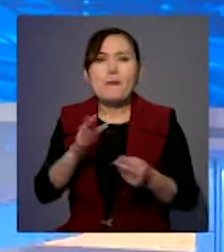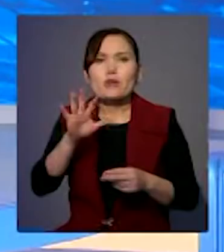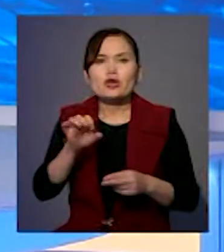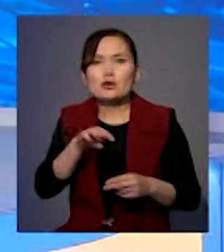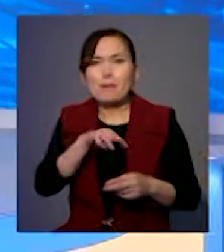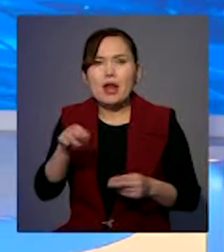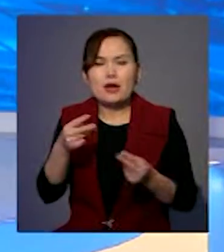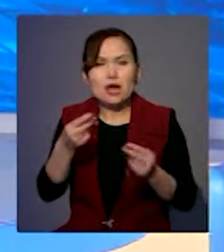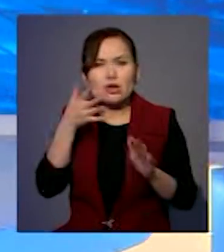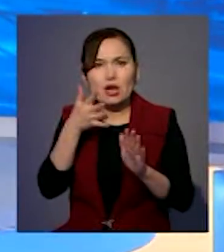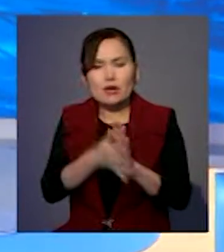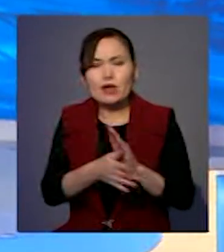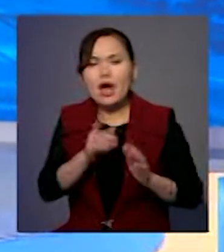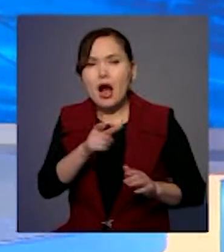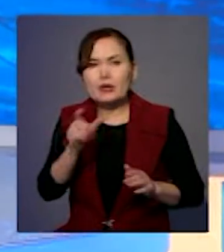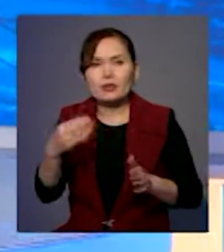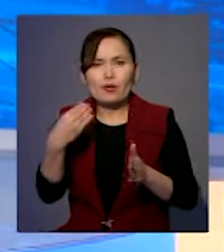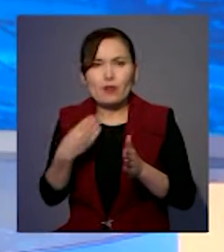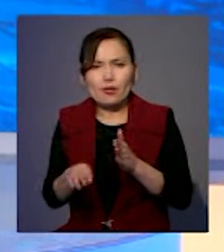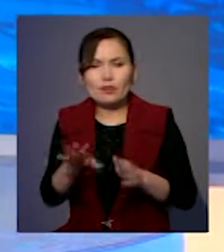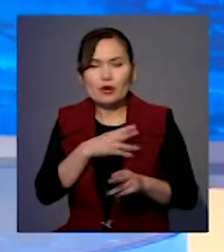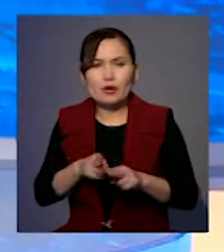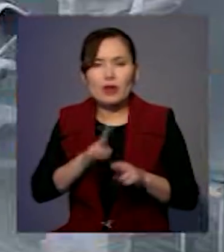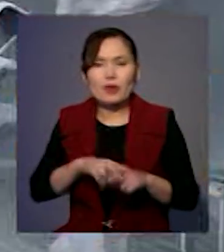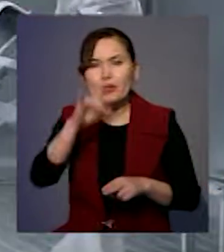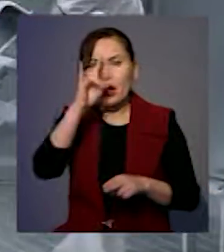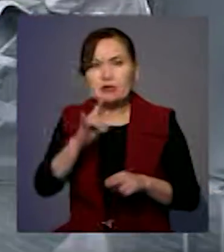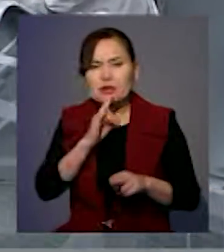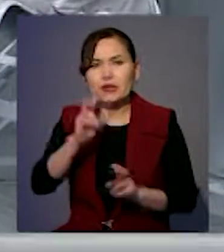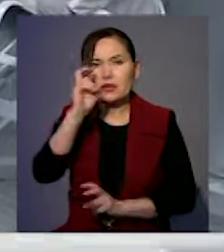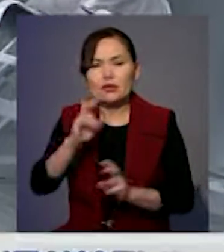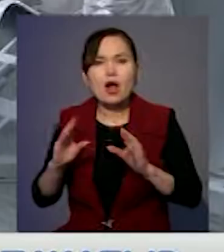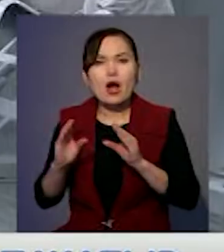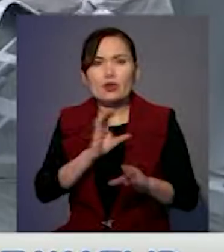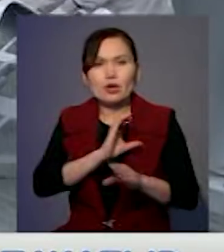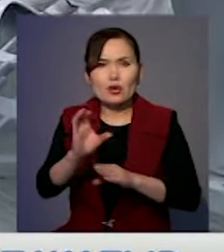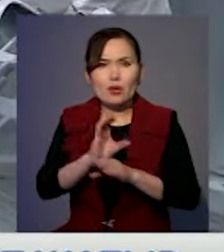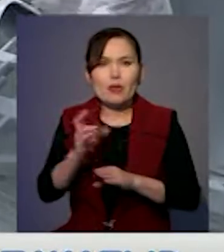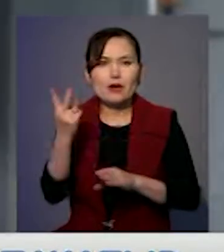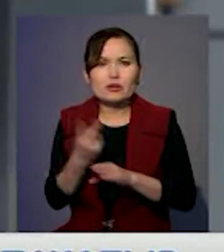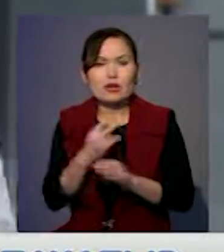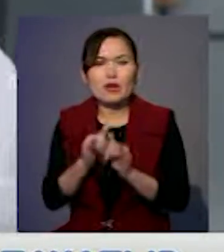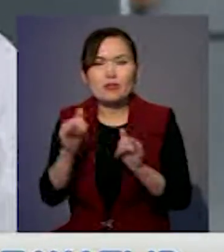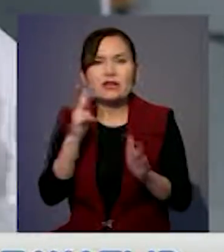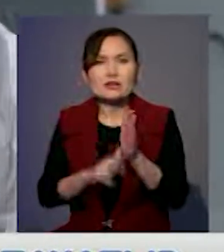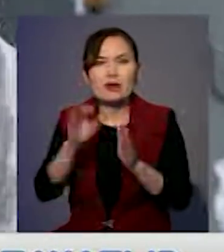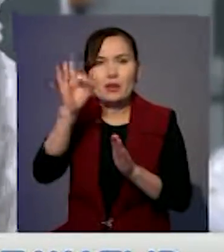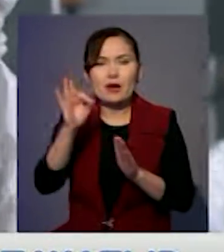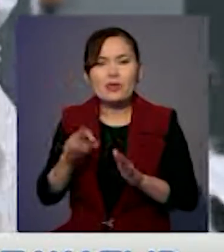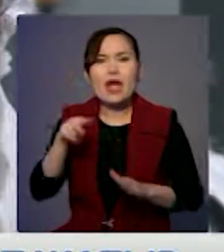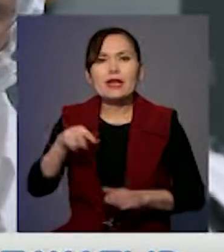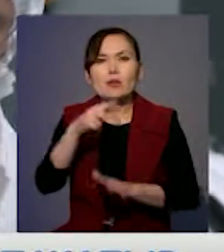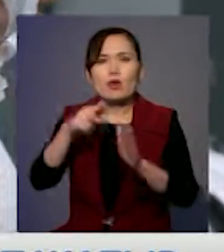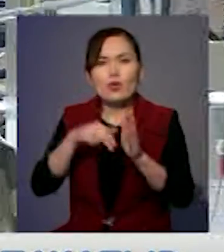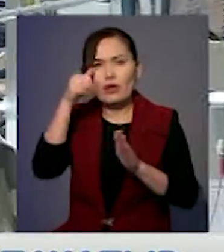500 миллиард теңге жұмсаған. Отандық автоөндірістің қарқыны да жаман емес. Бұл бағыттағы өндіріс өсімі 80% құрап отыр. 2018